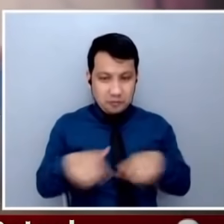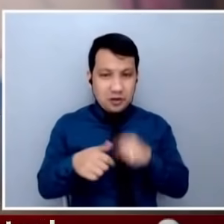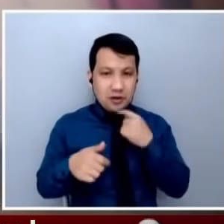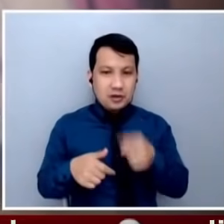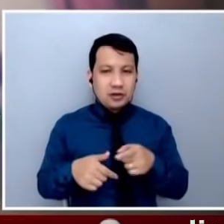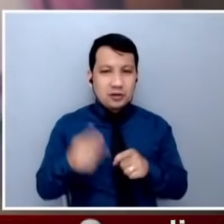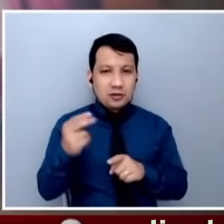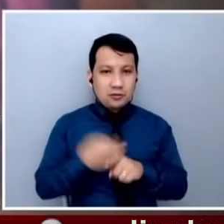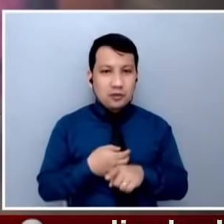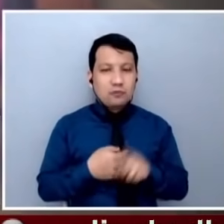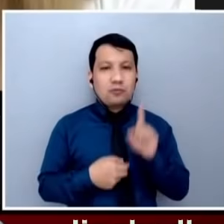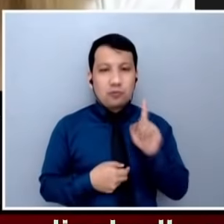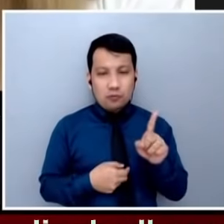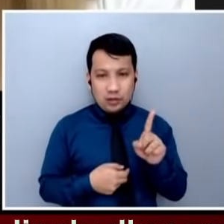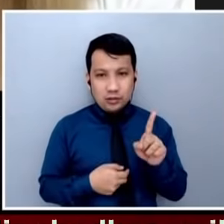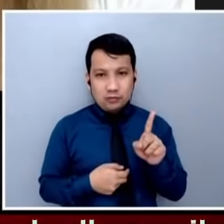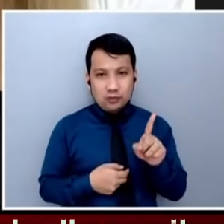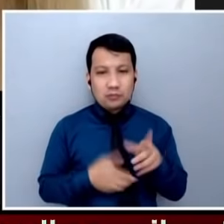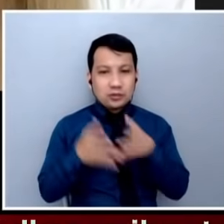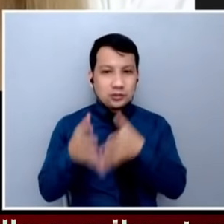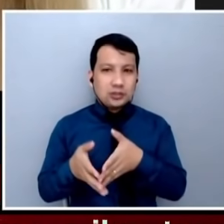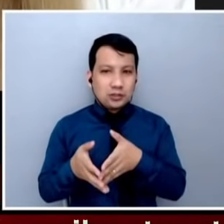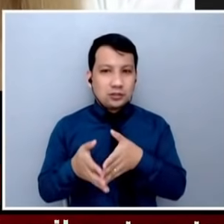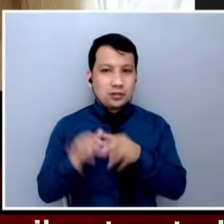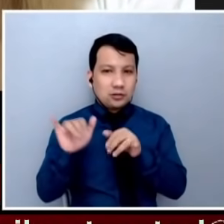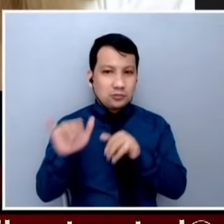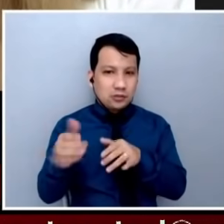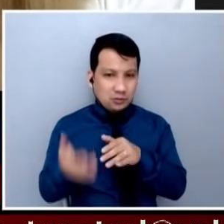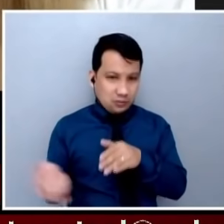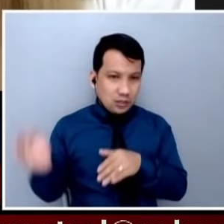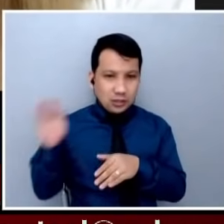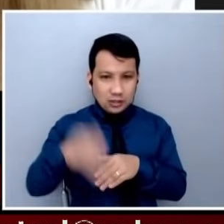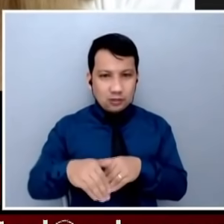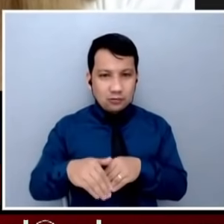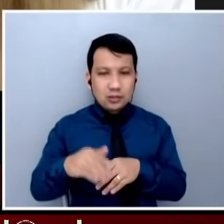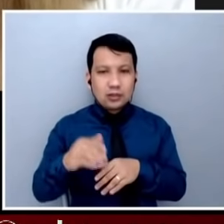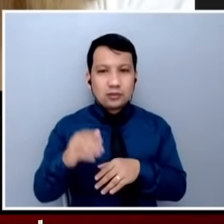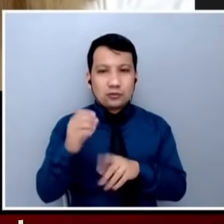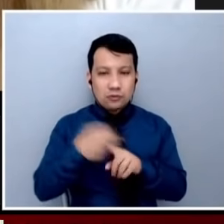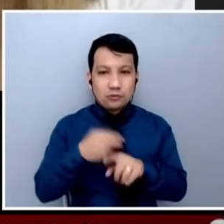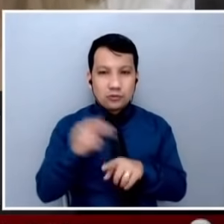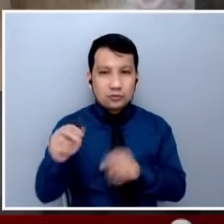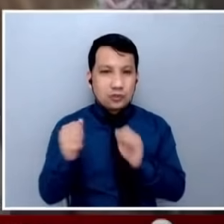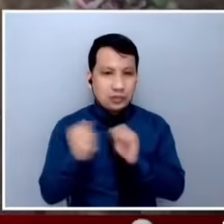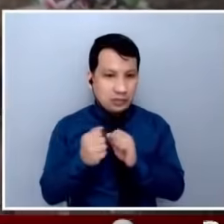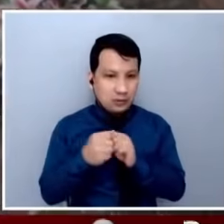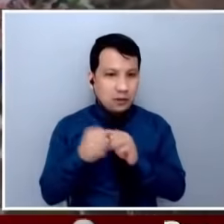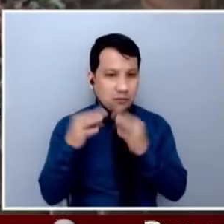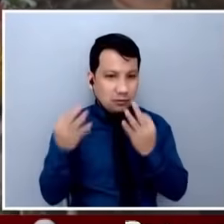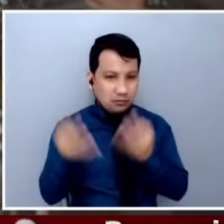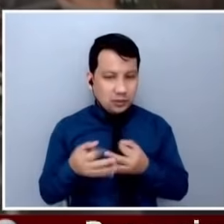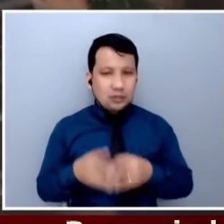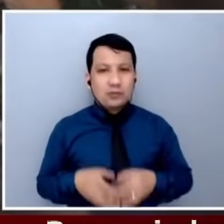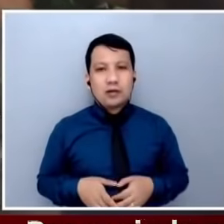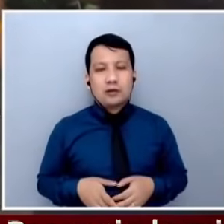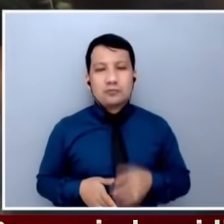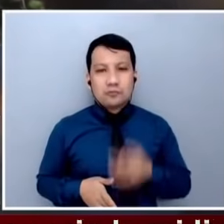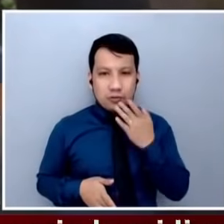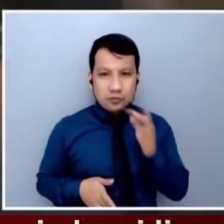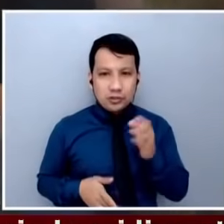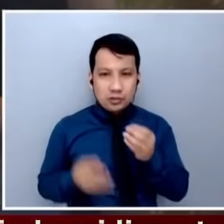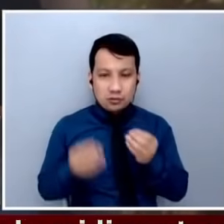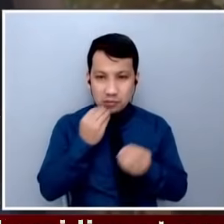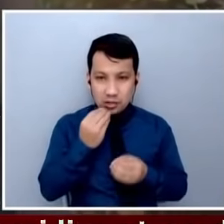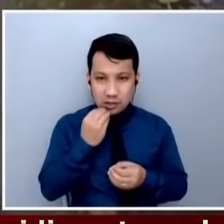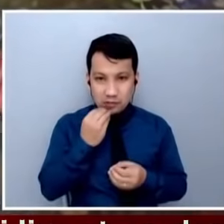November 1, doon na po kami magsistay hanggang November 2, nag-overnight na po kami with the family. Mga paboritong pagkain at